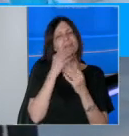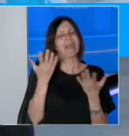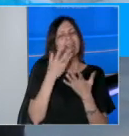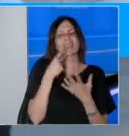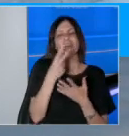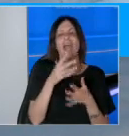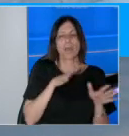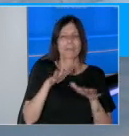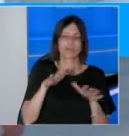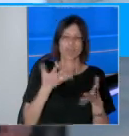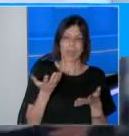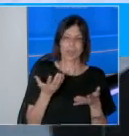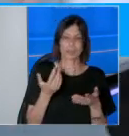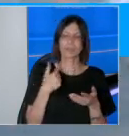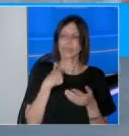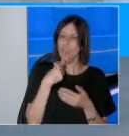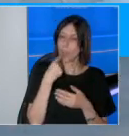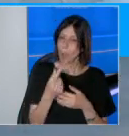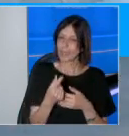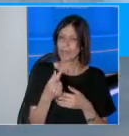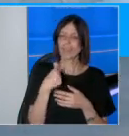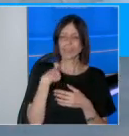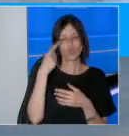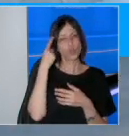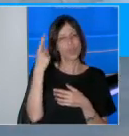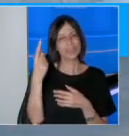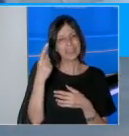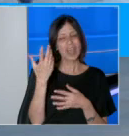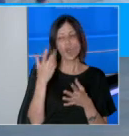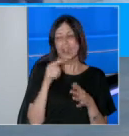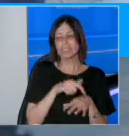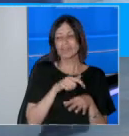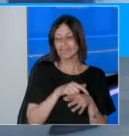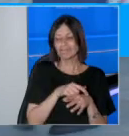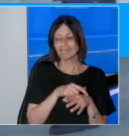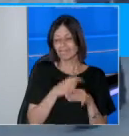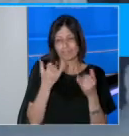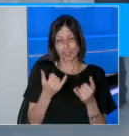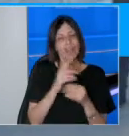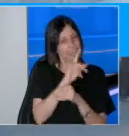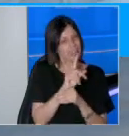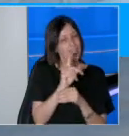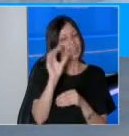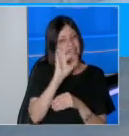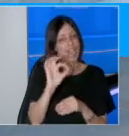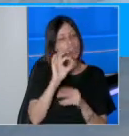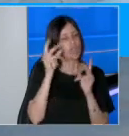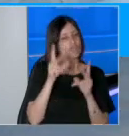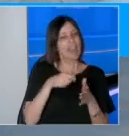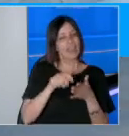הממשלה. ואני אומר, ואני יודע שכל עוד הנר דולק אפשר לתקן, עוד לא נסגרו